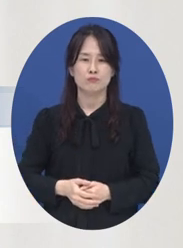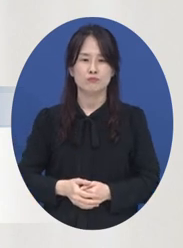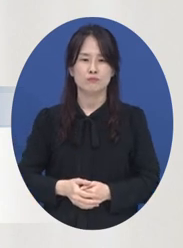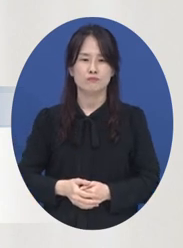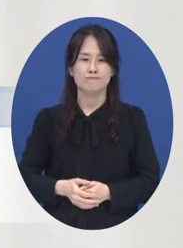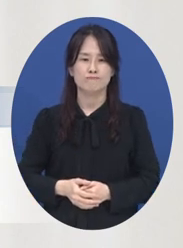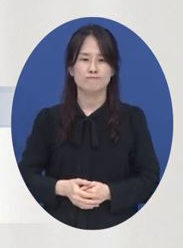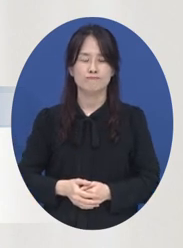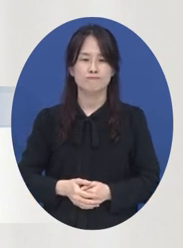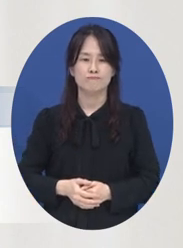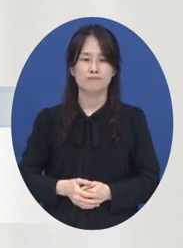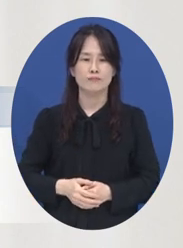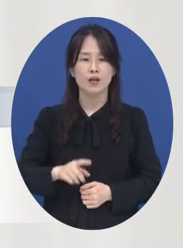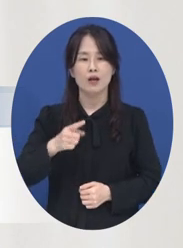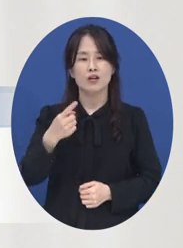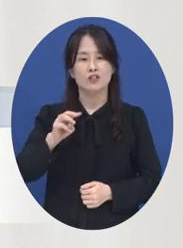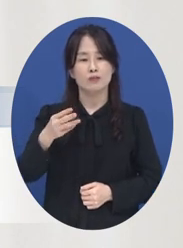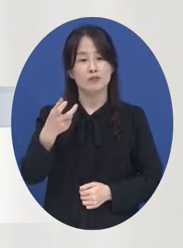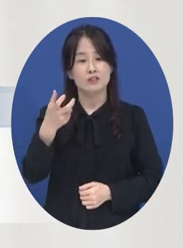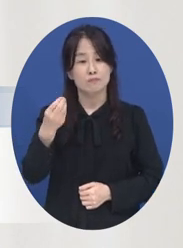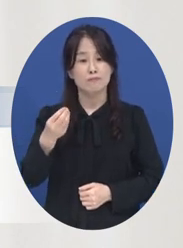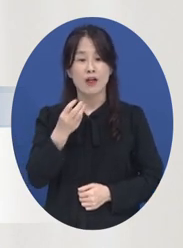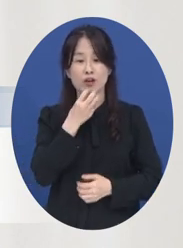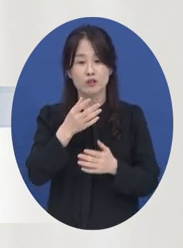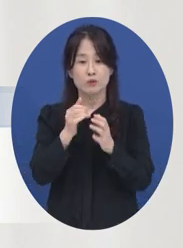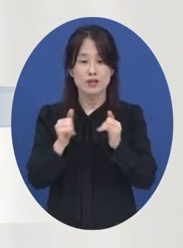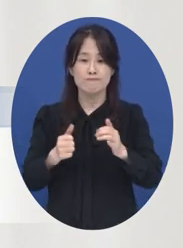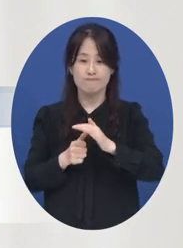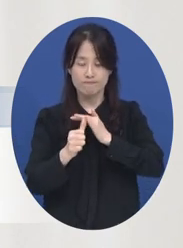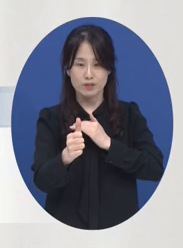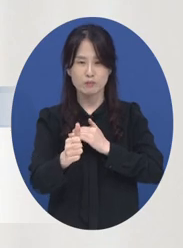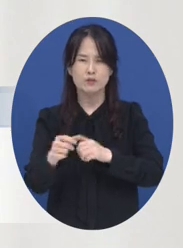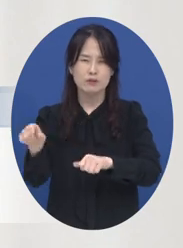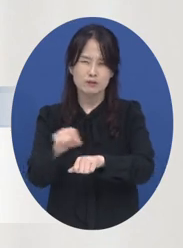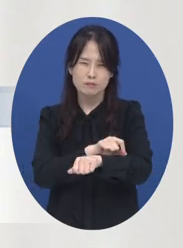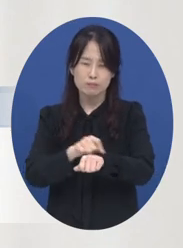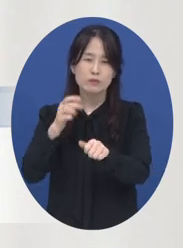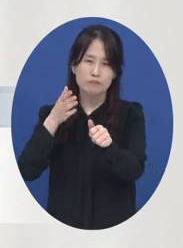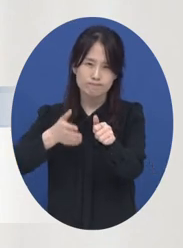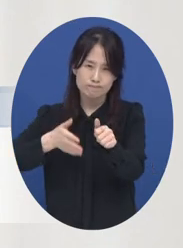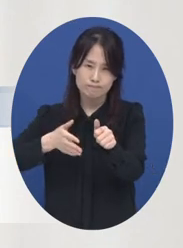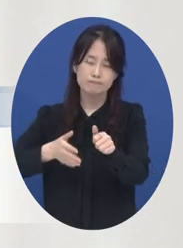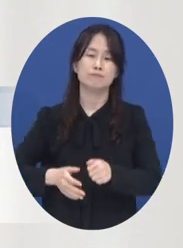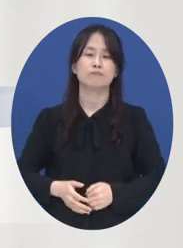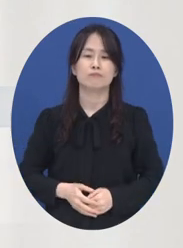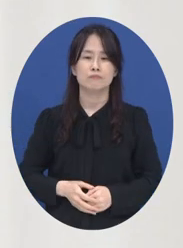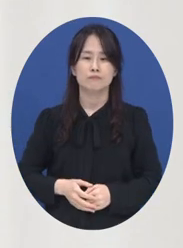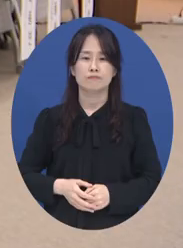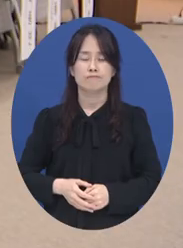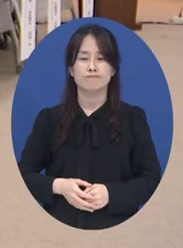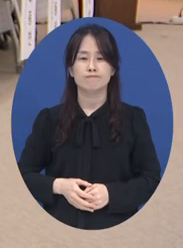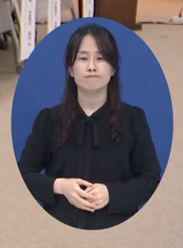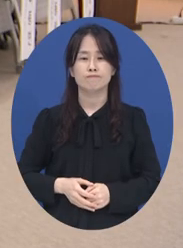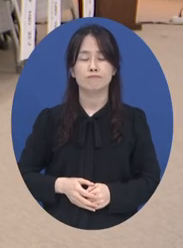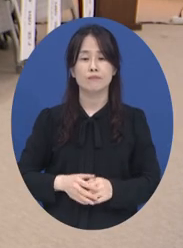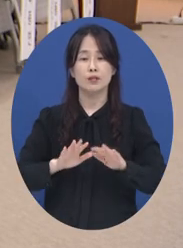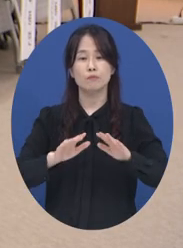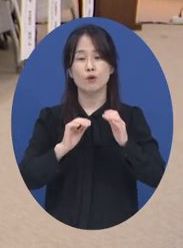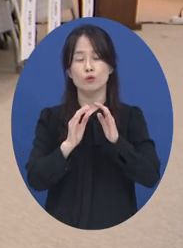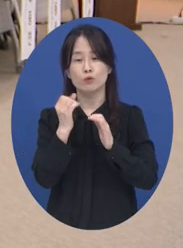느리지 간 나서 주시기를 저희 전 370만 경기도민 들을 됐어 각별히 부탁드리겠습니다